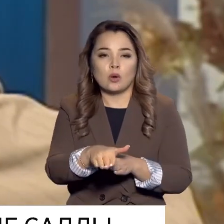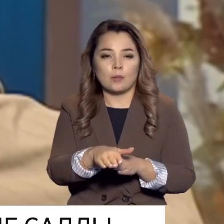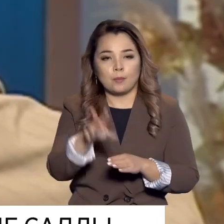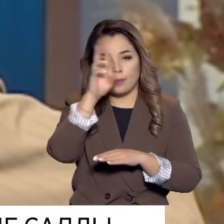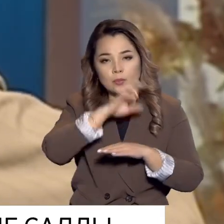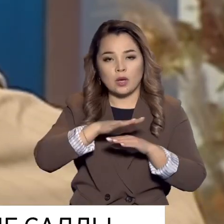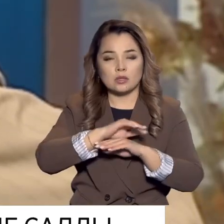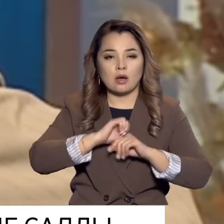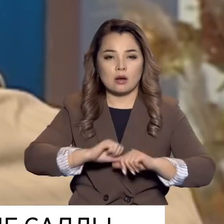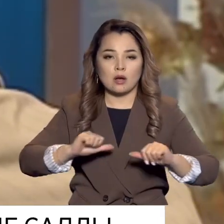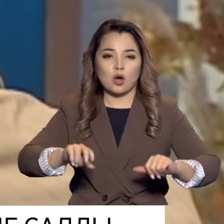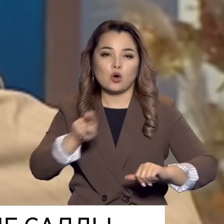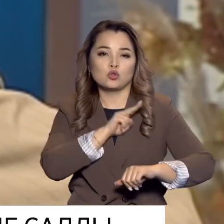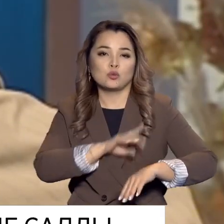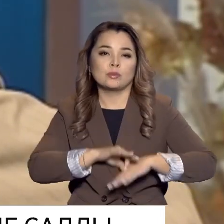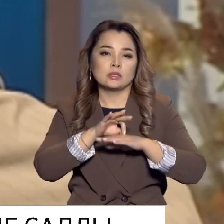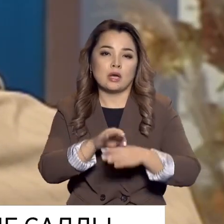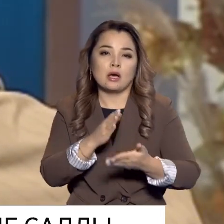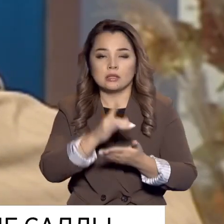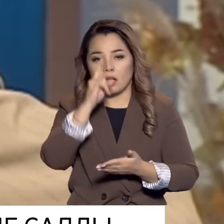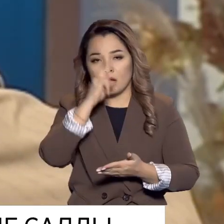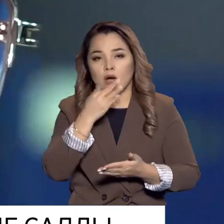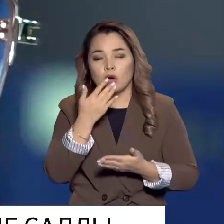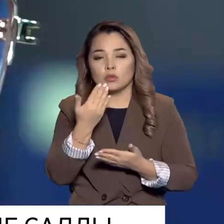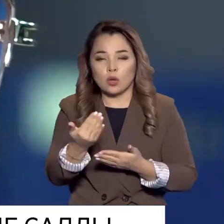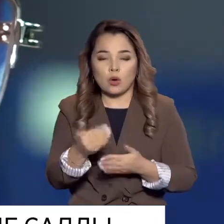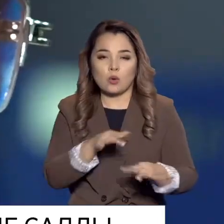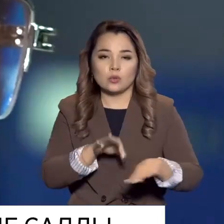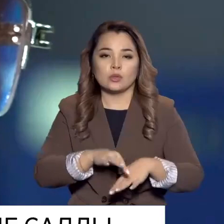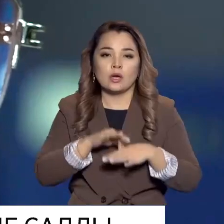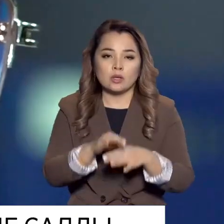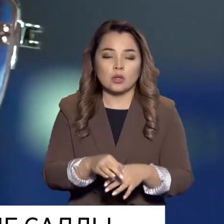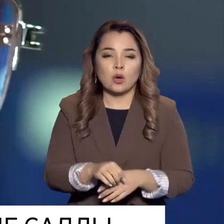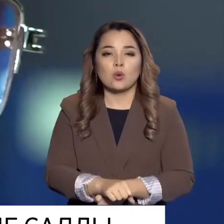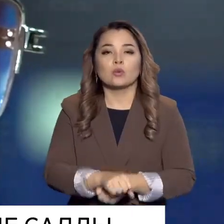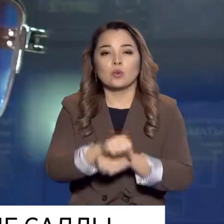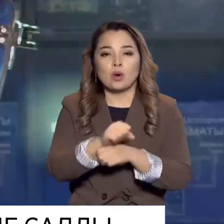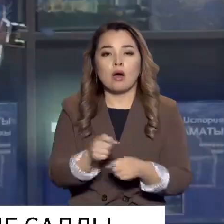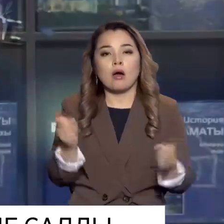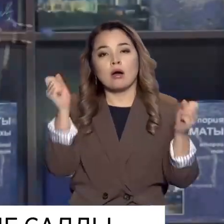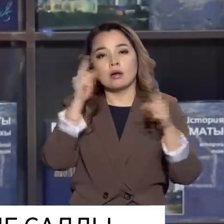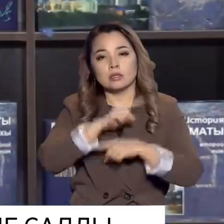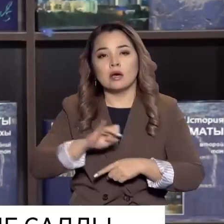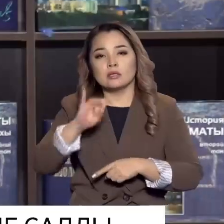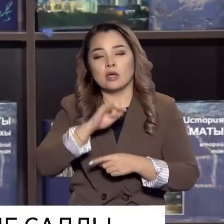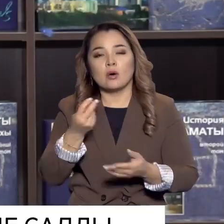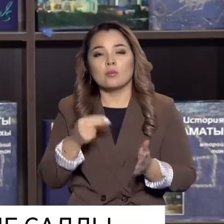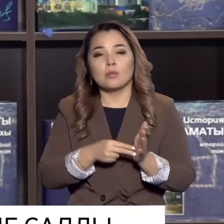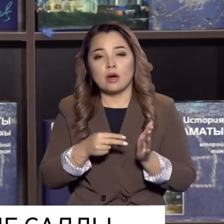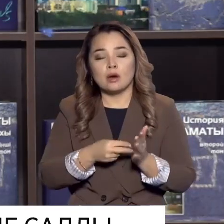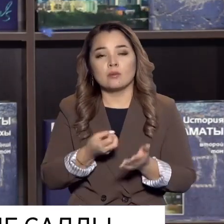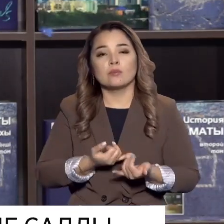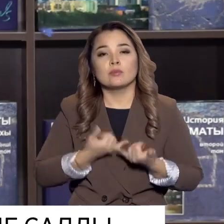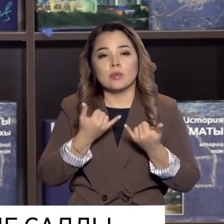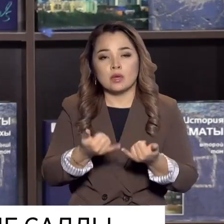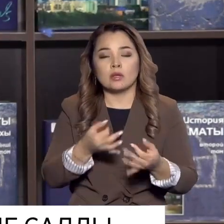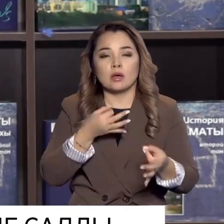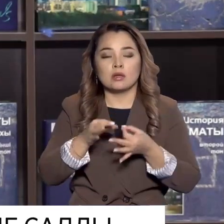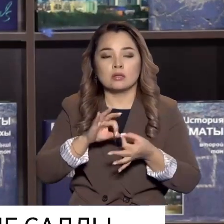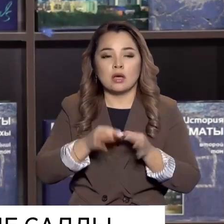комиссияның құрамында жұмыс істеп, Қазақстандағы ұлт азаттық қозғалыстар мен көтерілістерді анықтау, тарихи баға беру мәселесімен